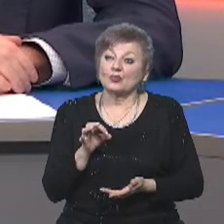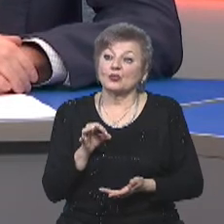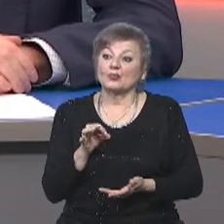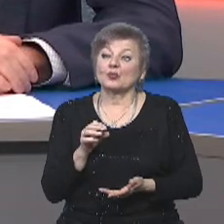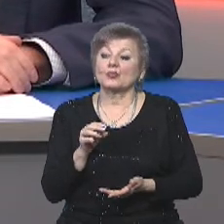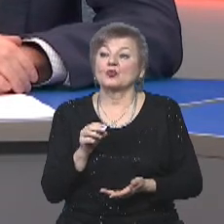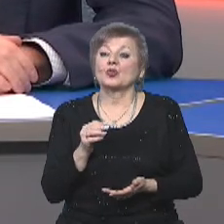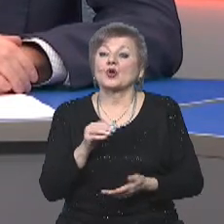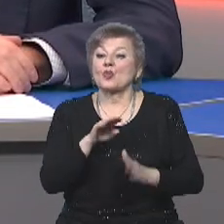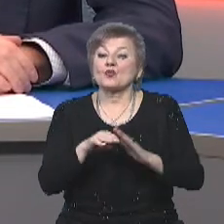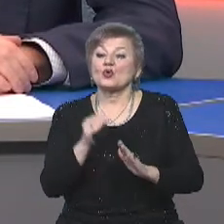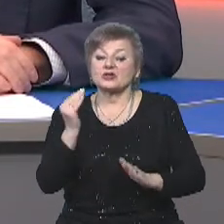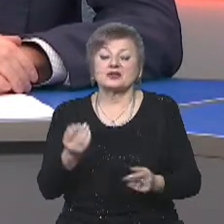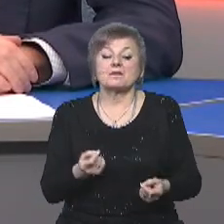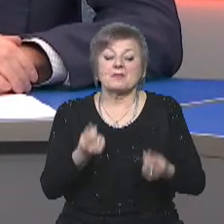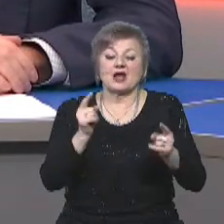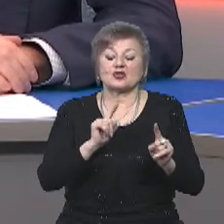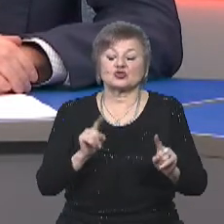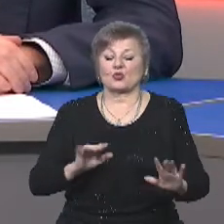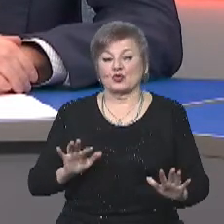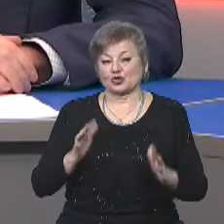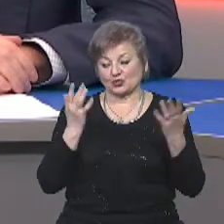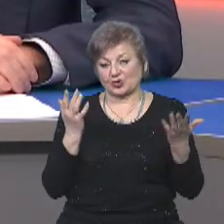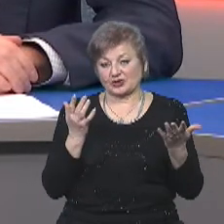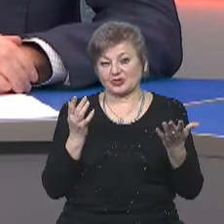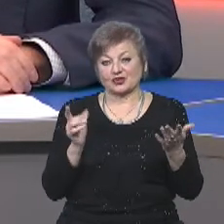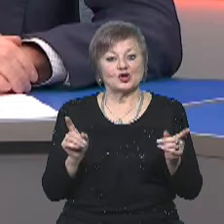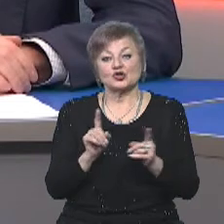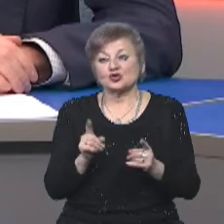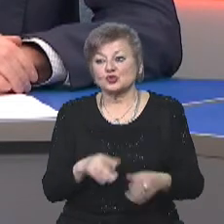ним мало что происходит на самом деле. Ну, что такое